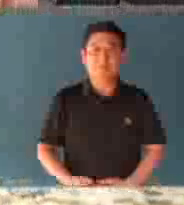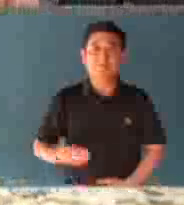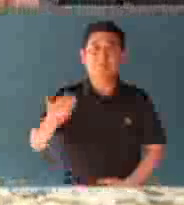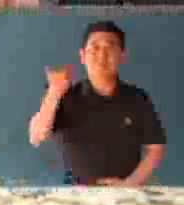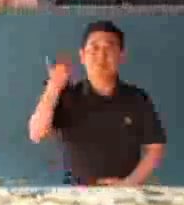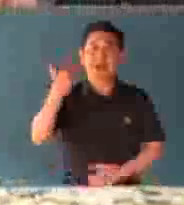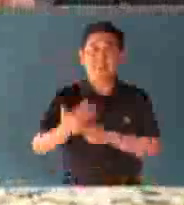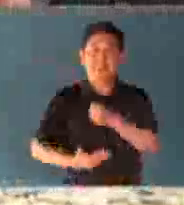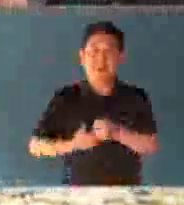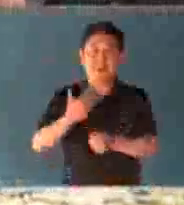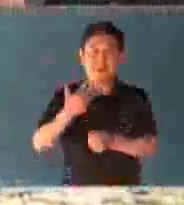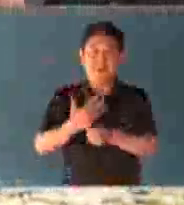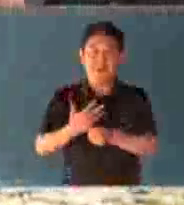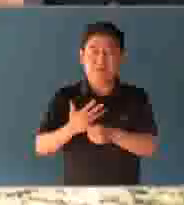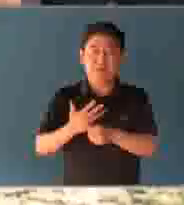지난 8년은